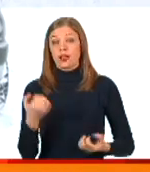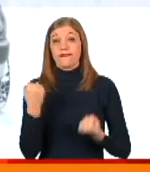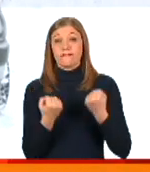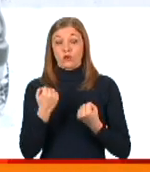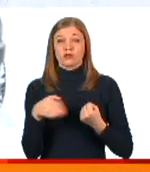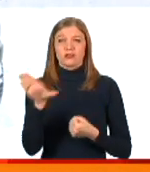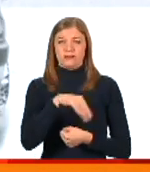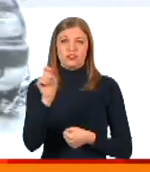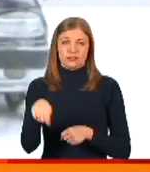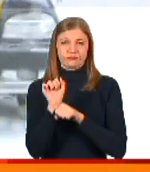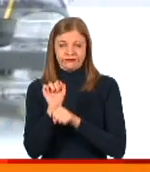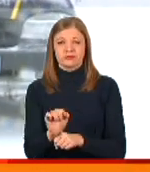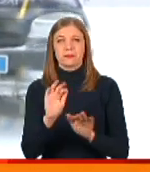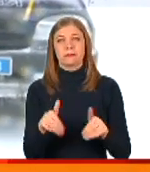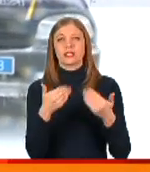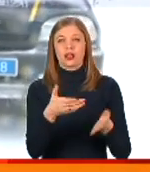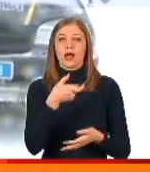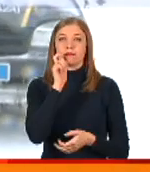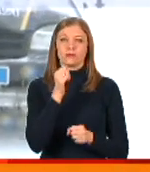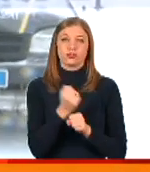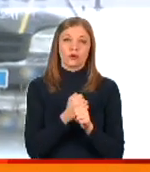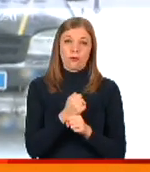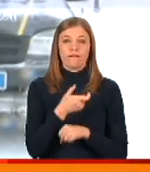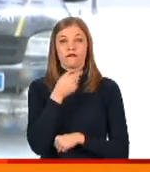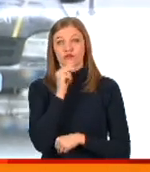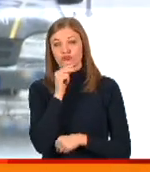Водителів зупиняємо, пропонуємо пити кофе, чай